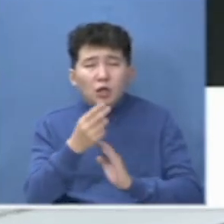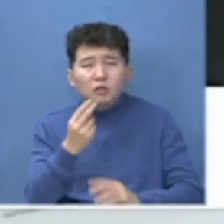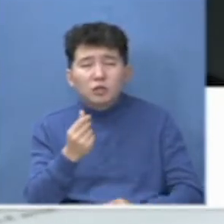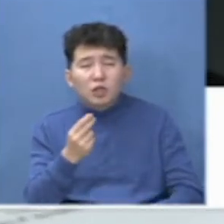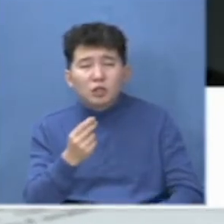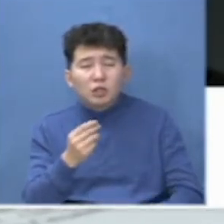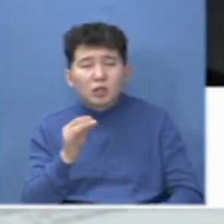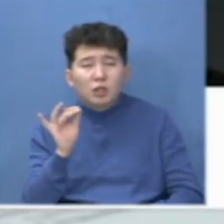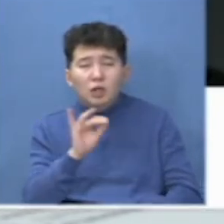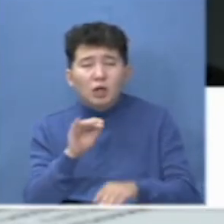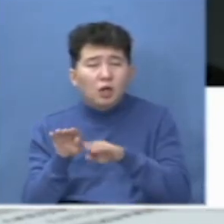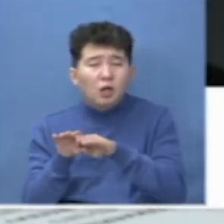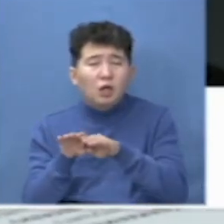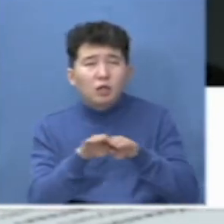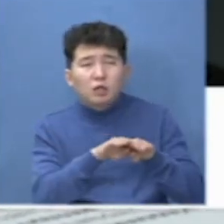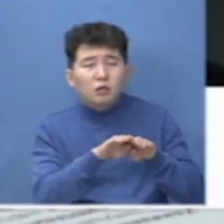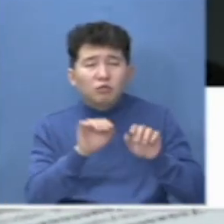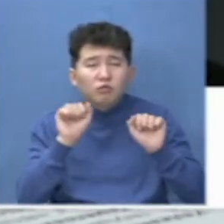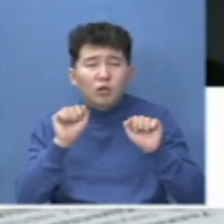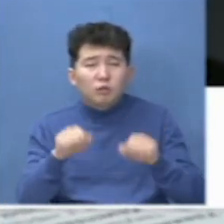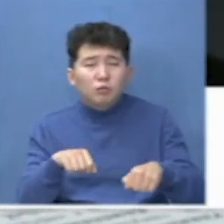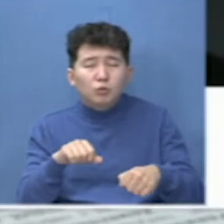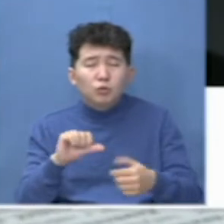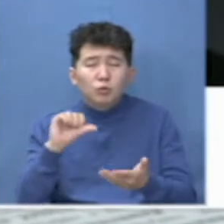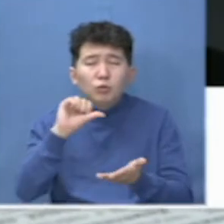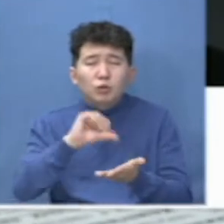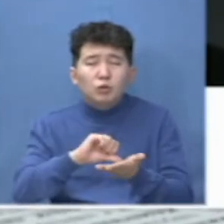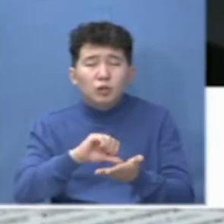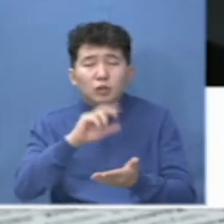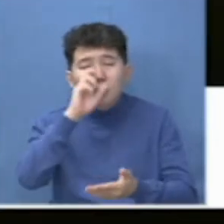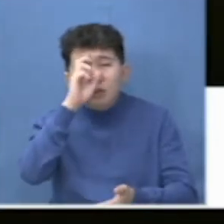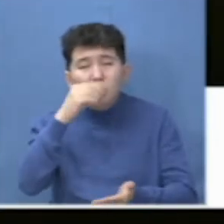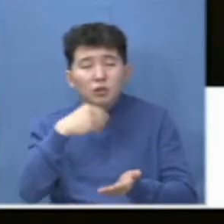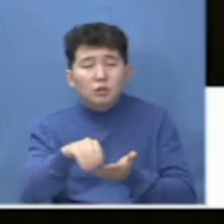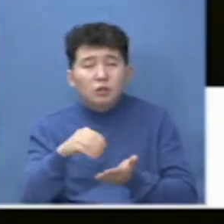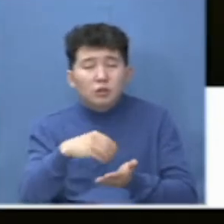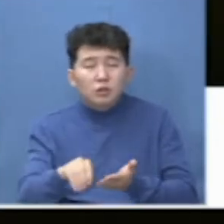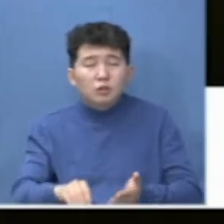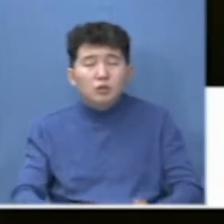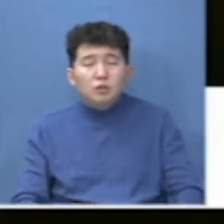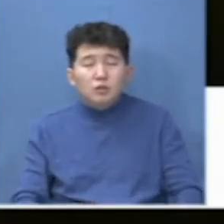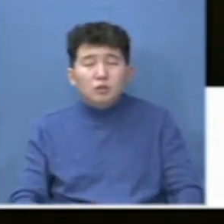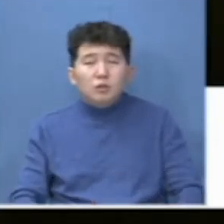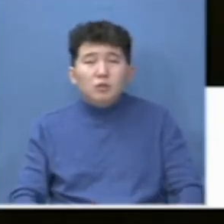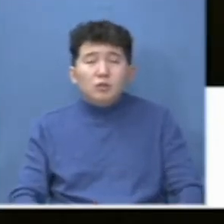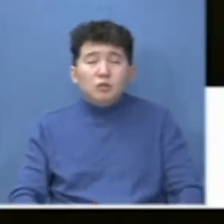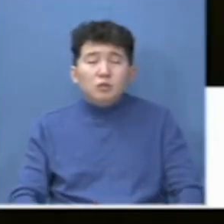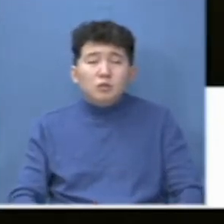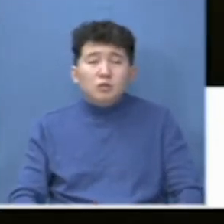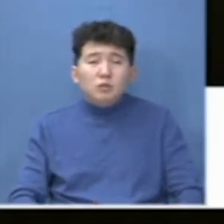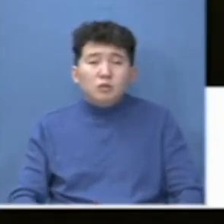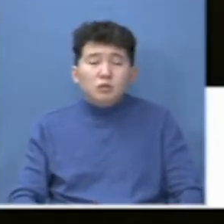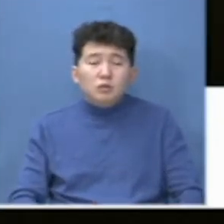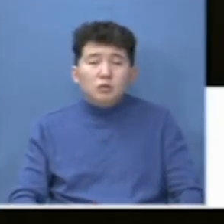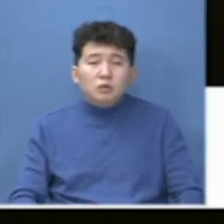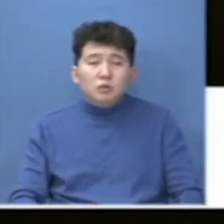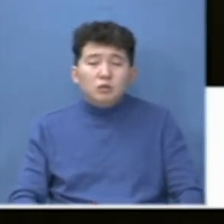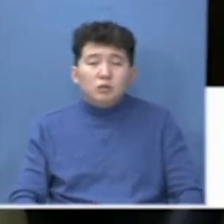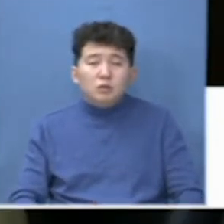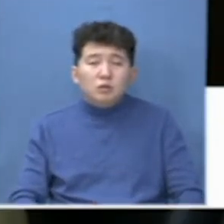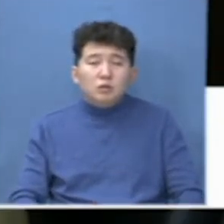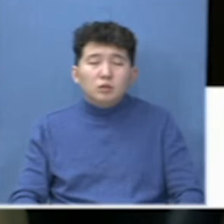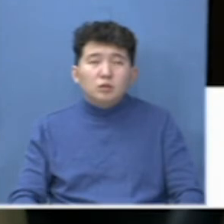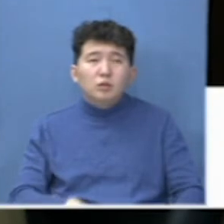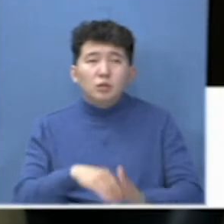равных возможностей участникам государственных закупок а также добросовестная конкуренция одним из инструментов позволяющих